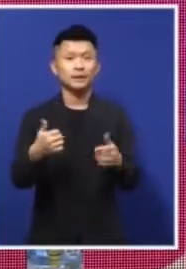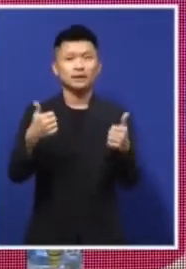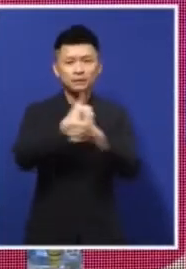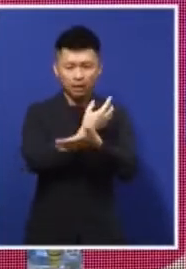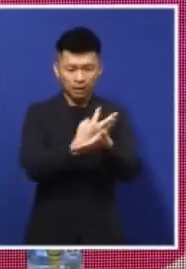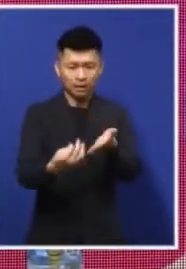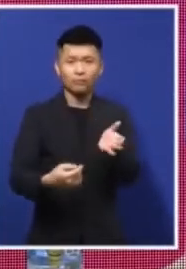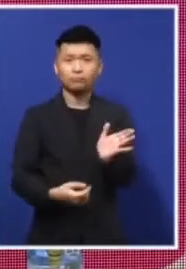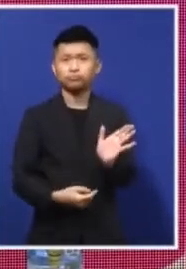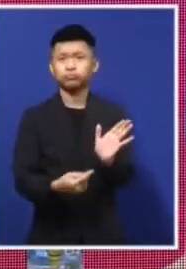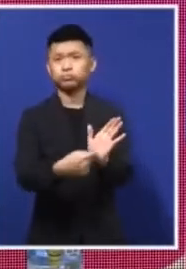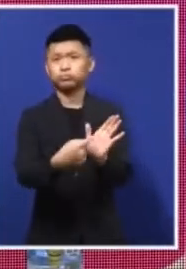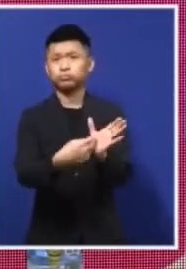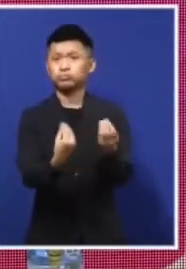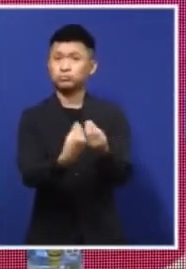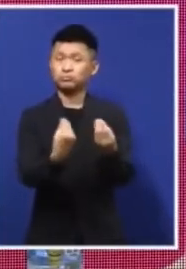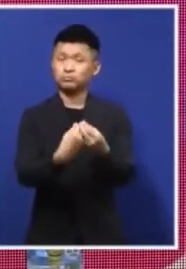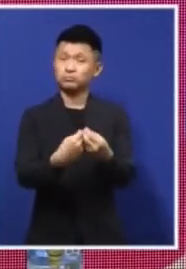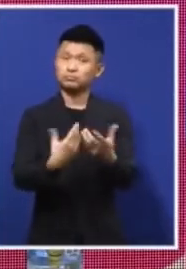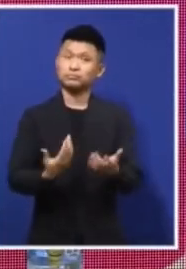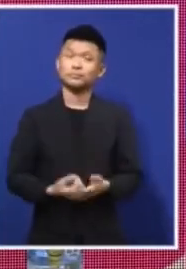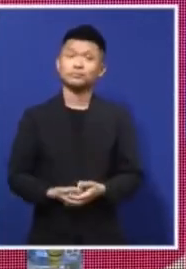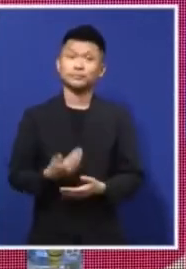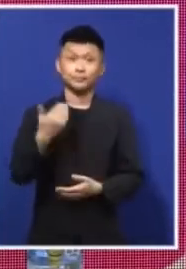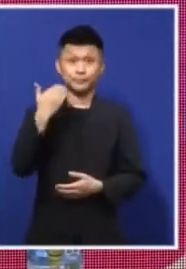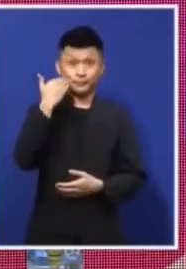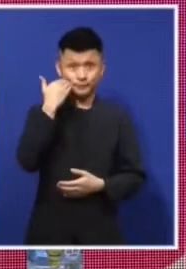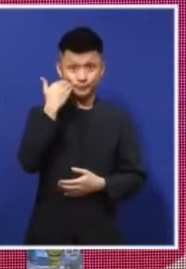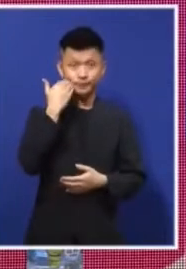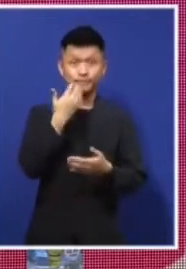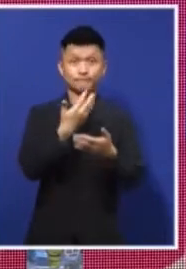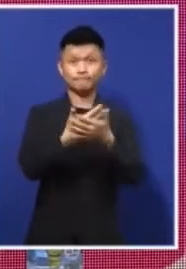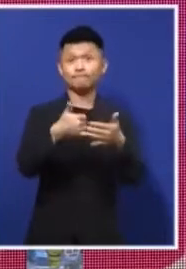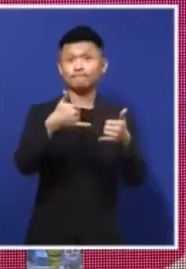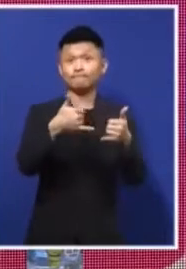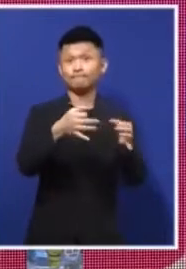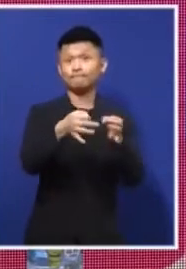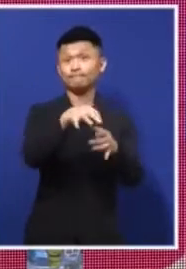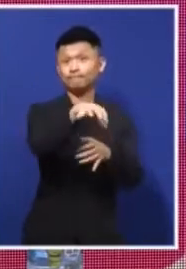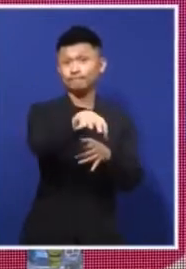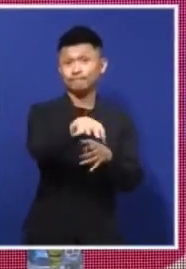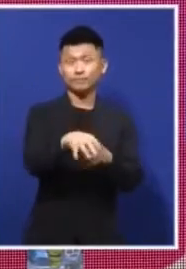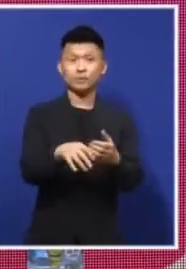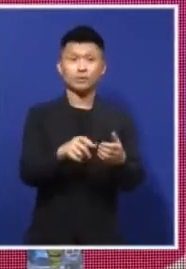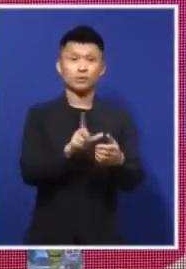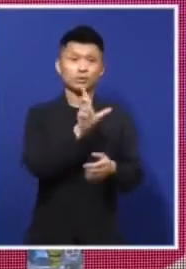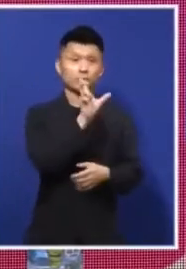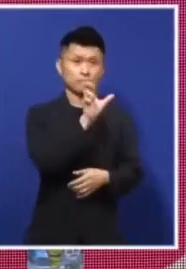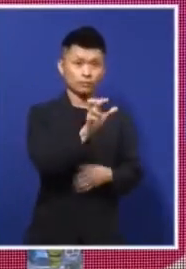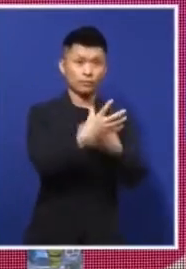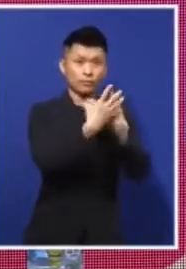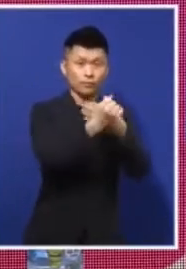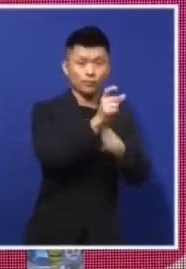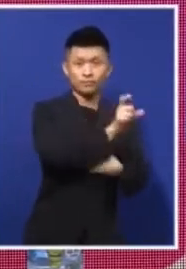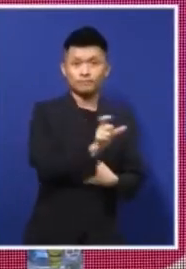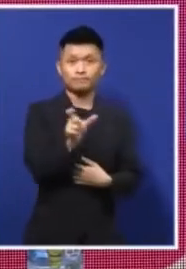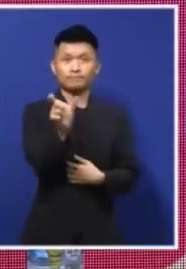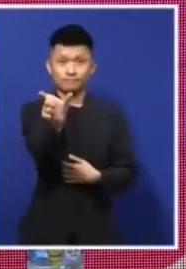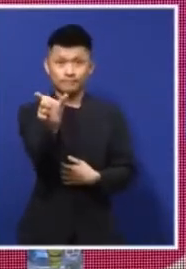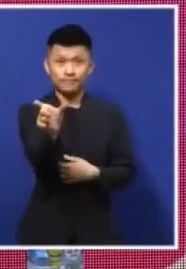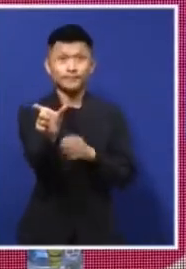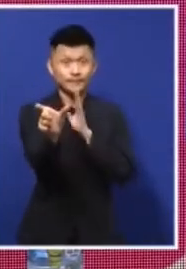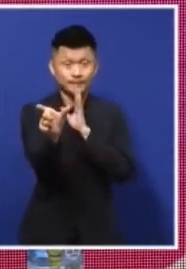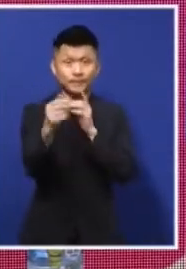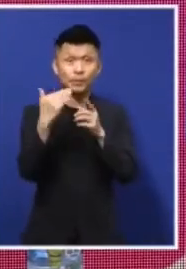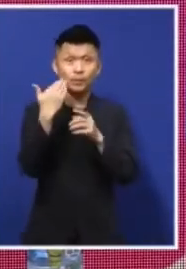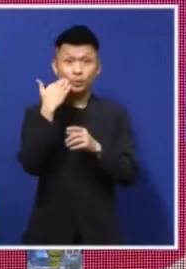出示，是不是？如果是电商的话，那当然应该是复制贴上那一组优惠代码。那如果是面